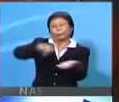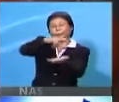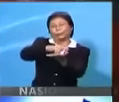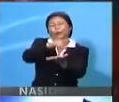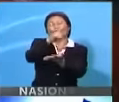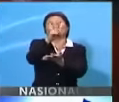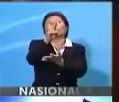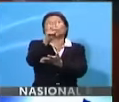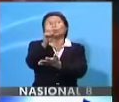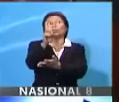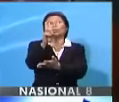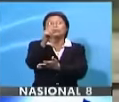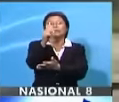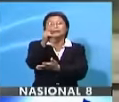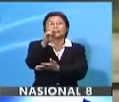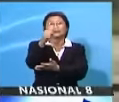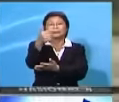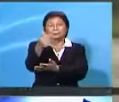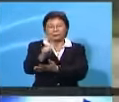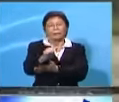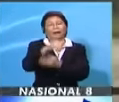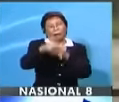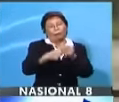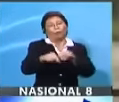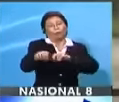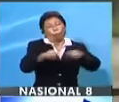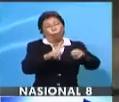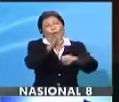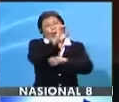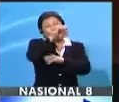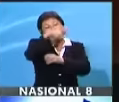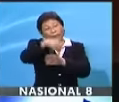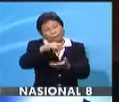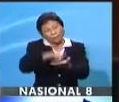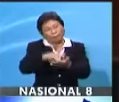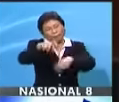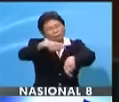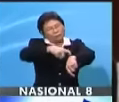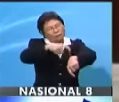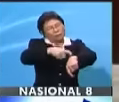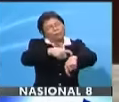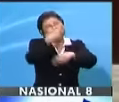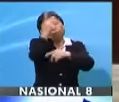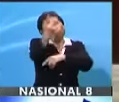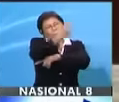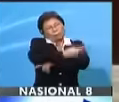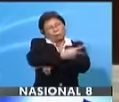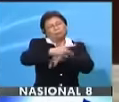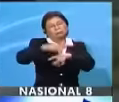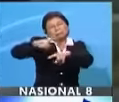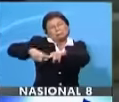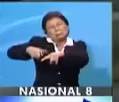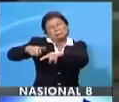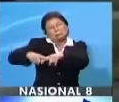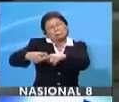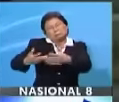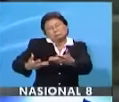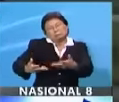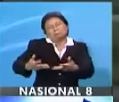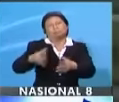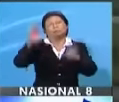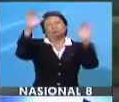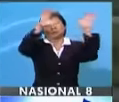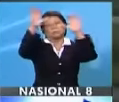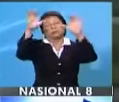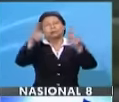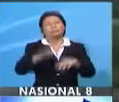Kundasang bagi taklimat lanjut perhubung operasi. Operasi berkenaan dijangka mengambil masa 2 hari bergantung kepada keadaan